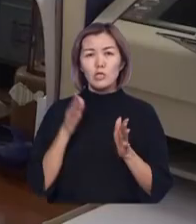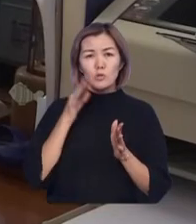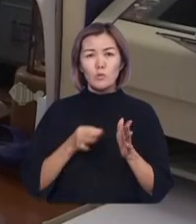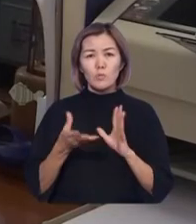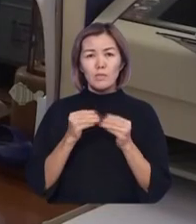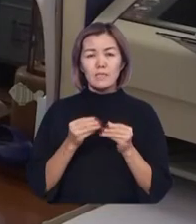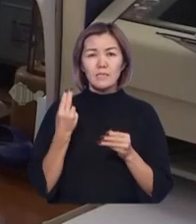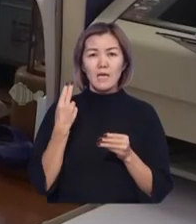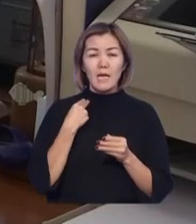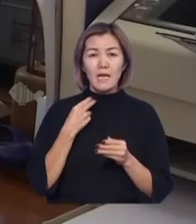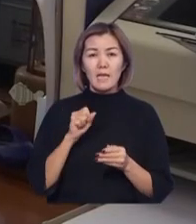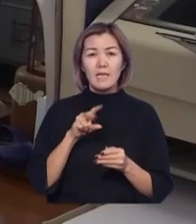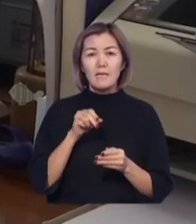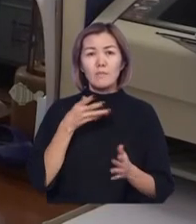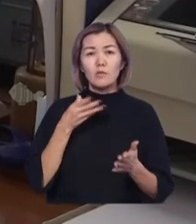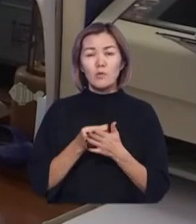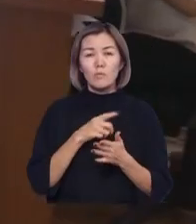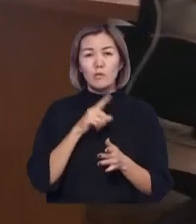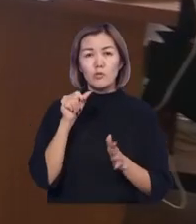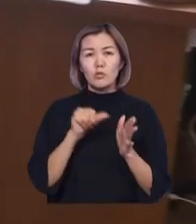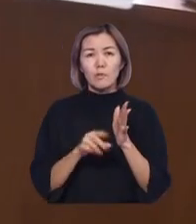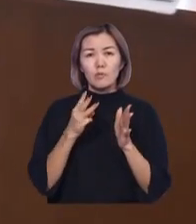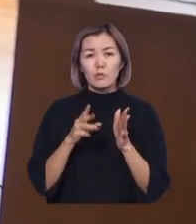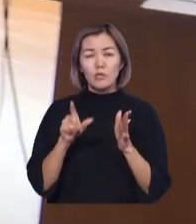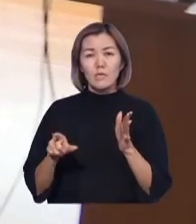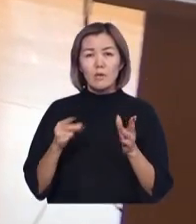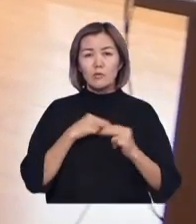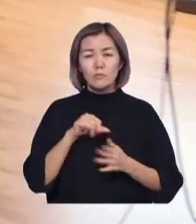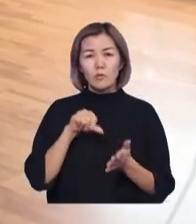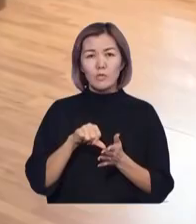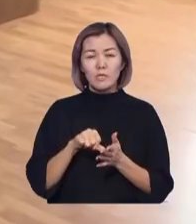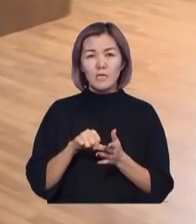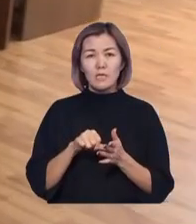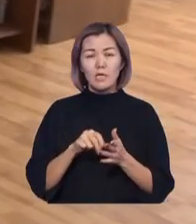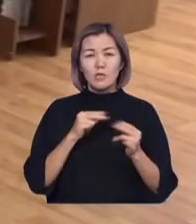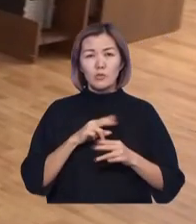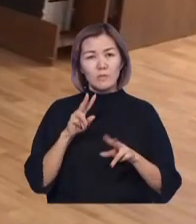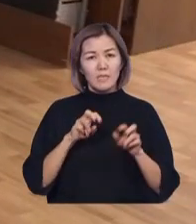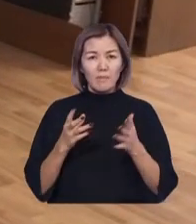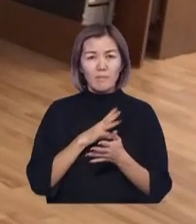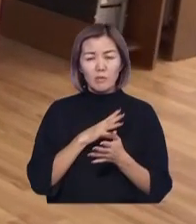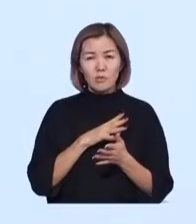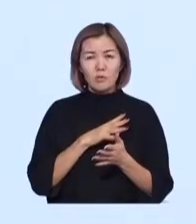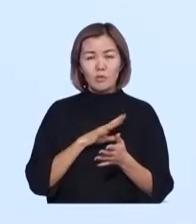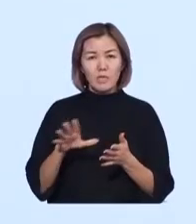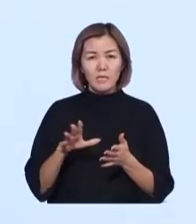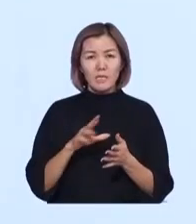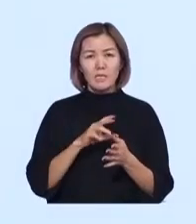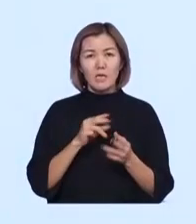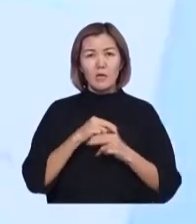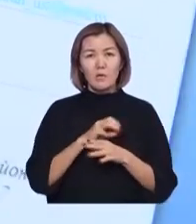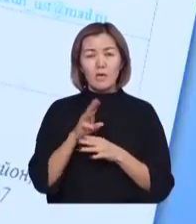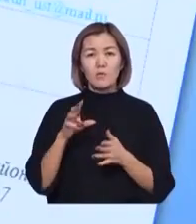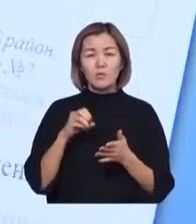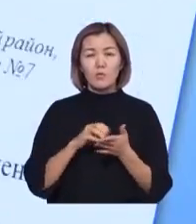облысында алимент төлей алмай жүрген 163 азамат жұмысқа орналасқан. Жұмыс таба алмай жүргендерді алдымен жұмыспен қамту орталығына тіркейді. Кейін